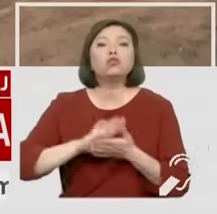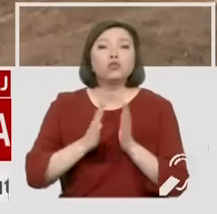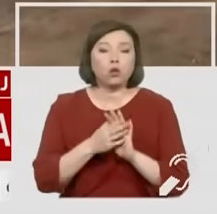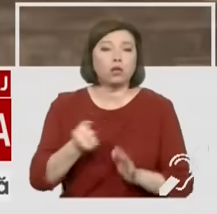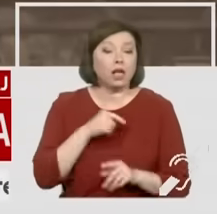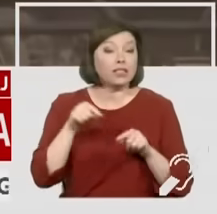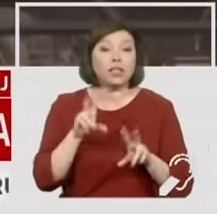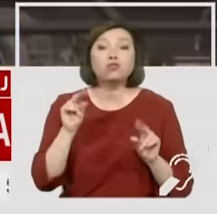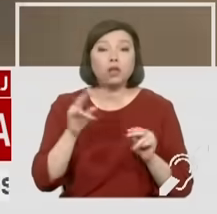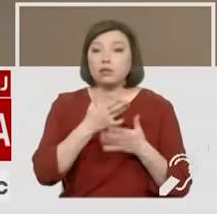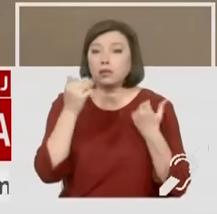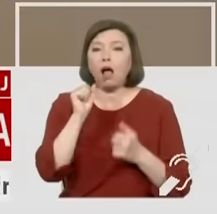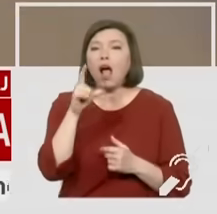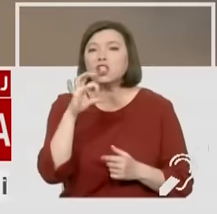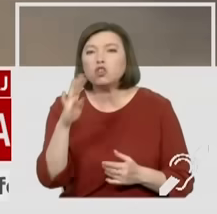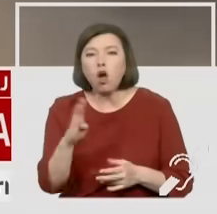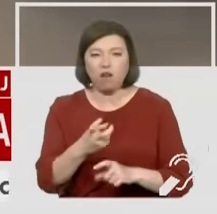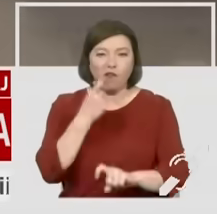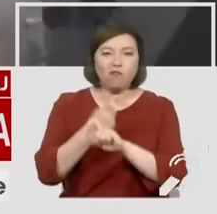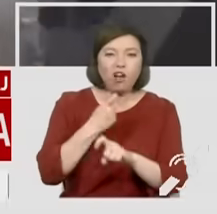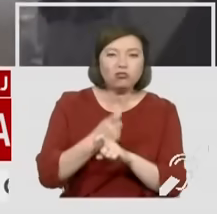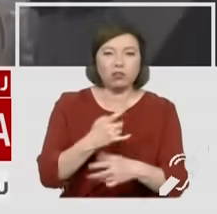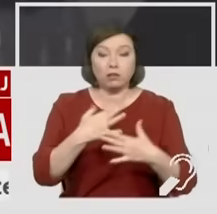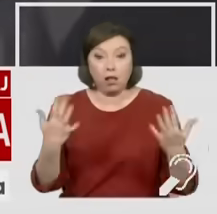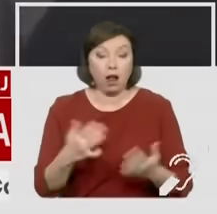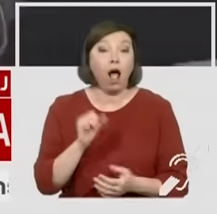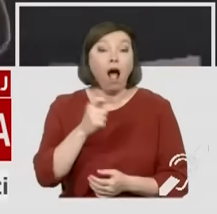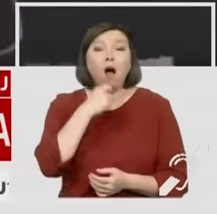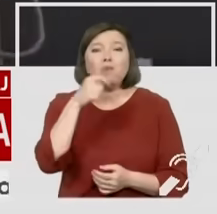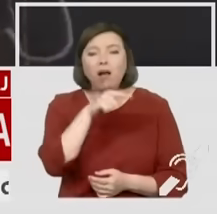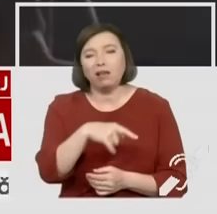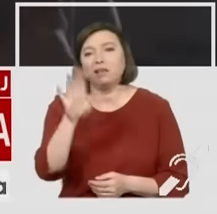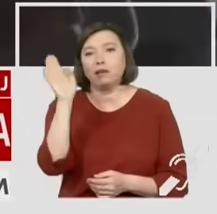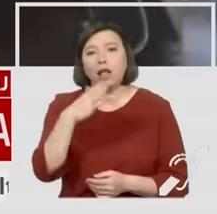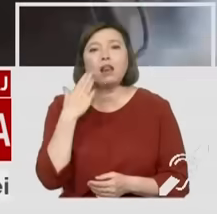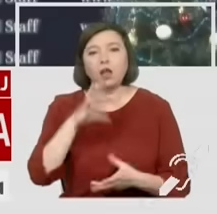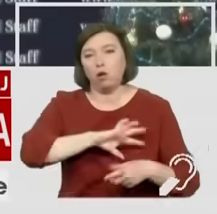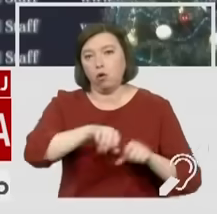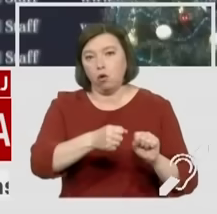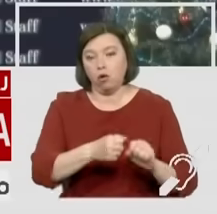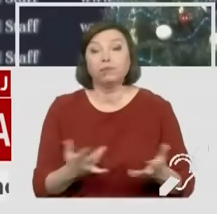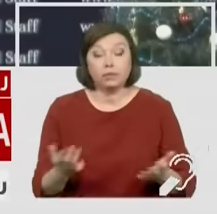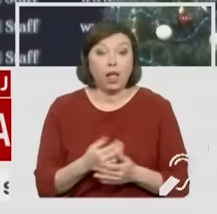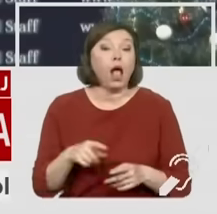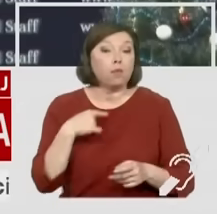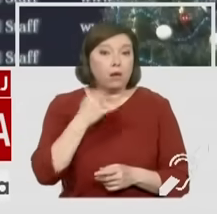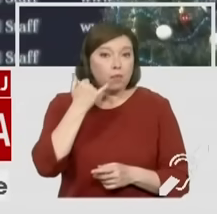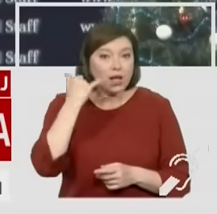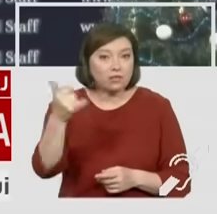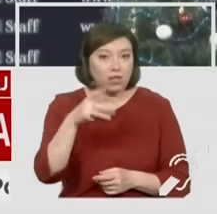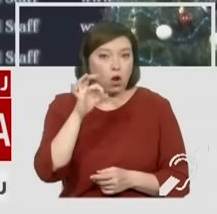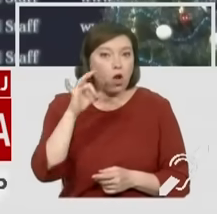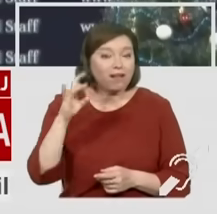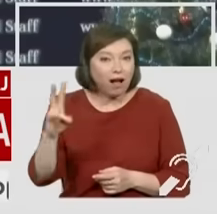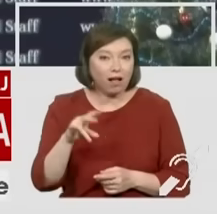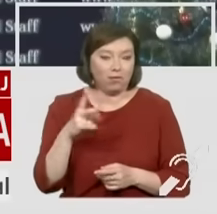nu există Azov sau alte formațiuni naționale, iar de politicieni ne vom ocupa repede, citat încheiat. L-am sunat pe Igor Gorgan, care